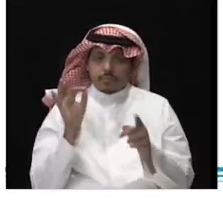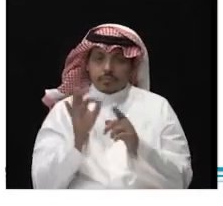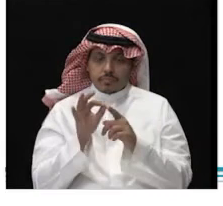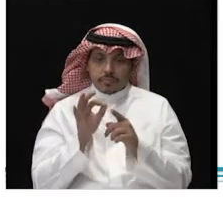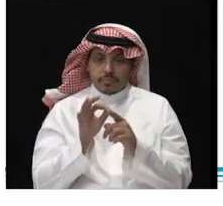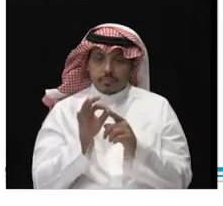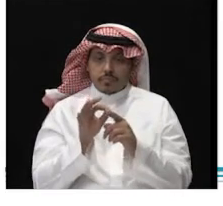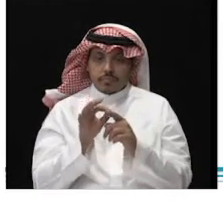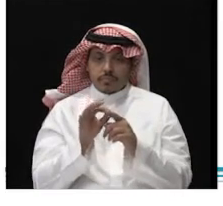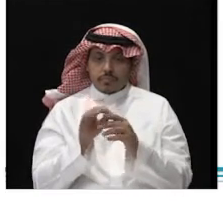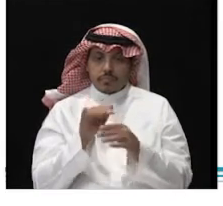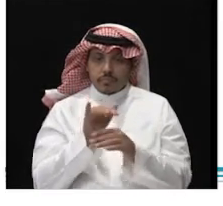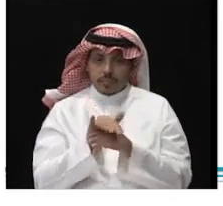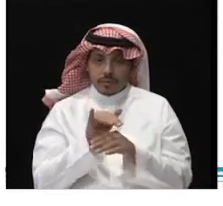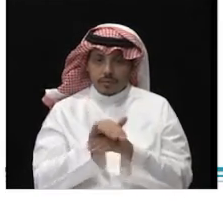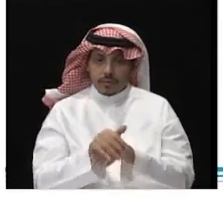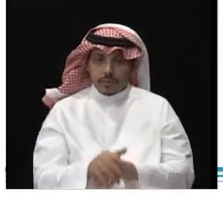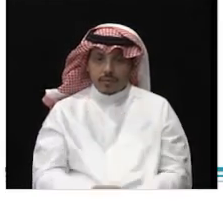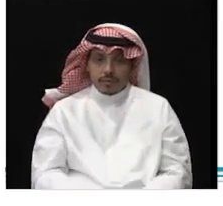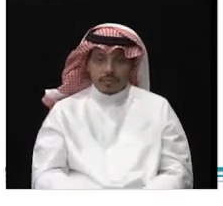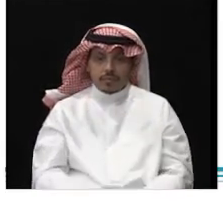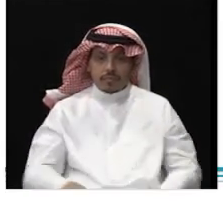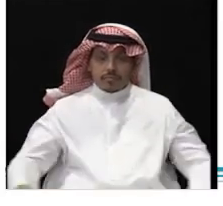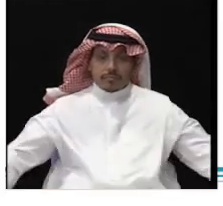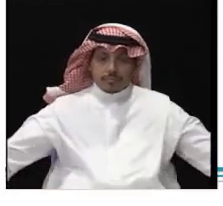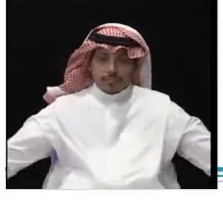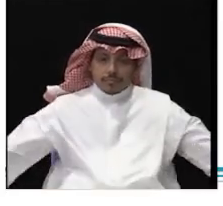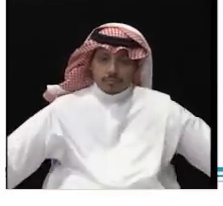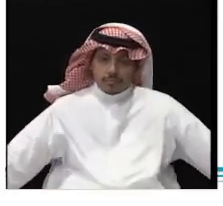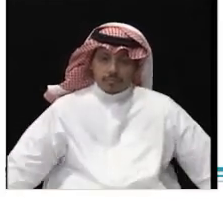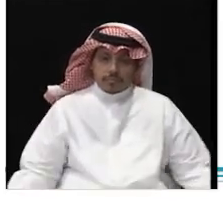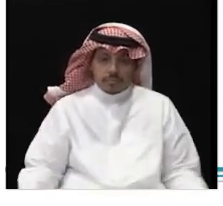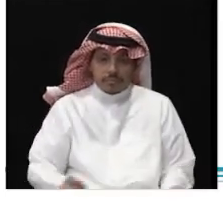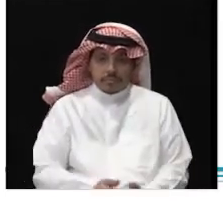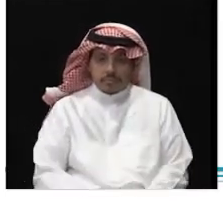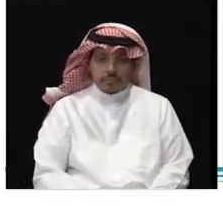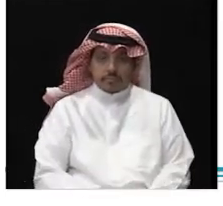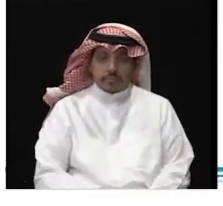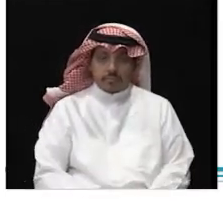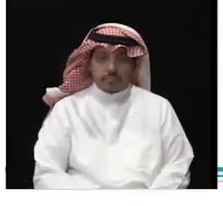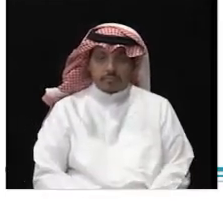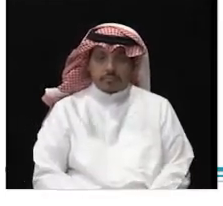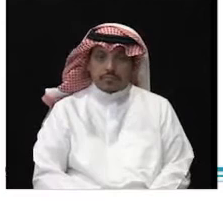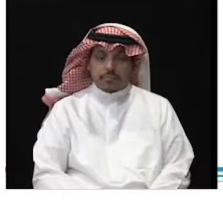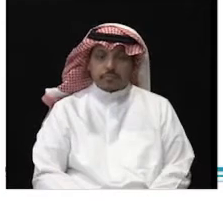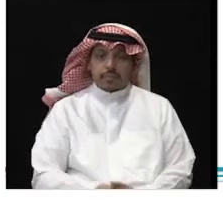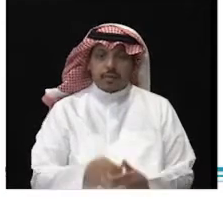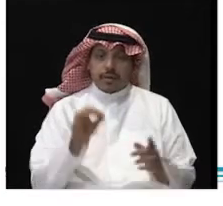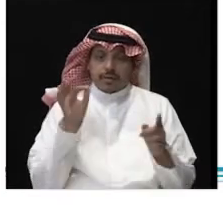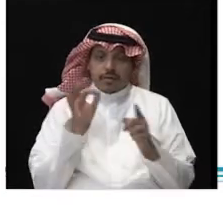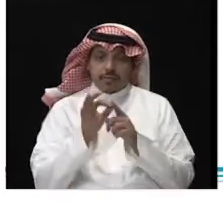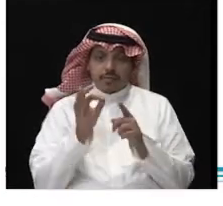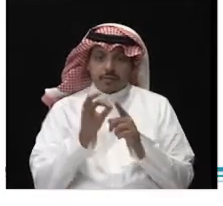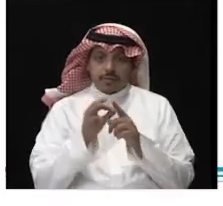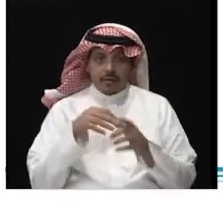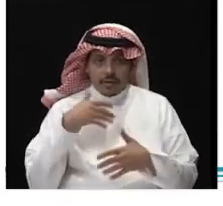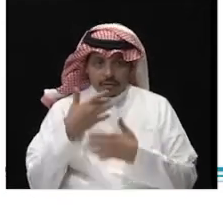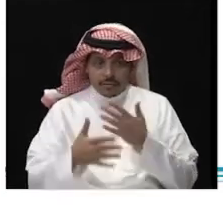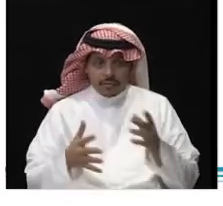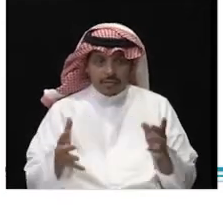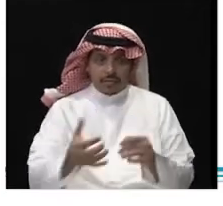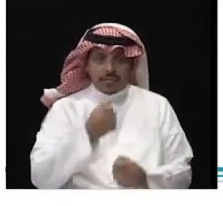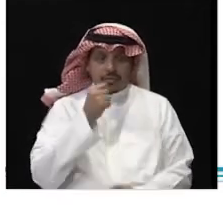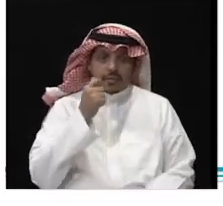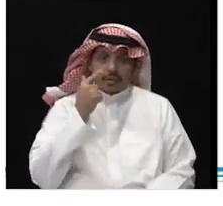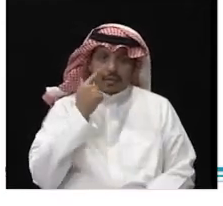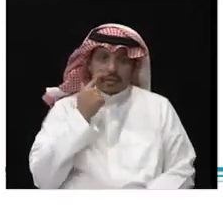كل درس، في كل درس، ولا بد للإنسان أن يكون دائما لديه أهداف يسعى لتحقيقها